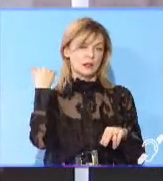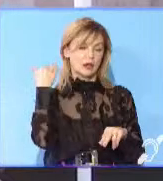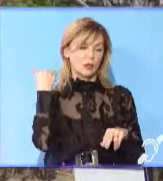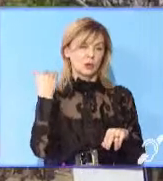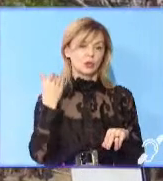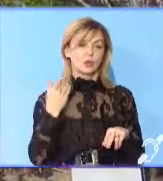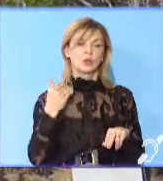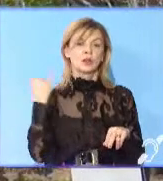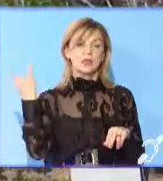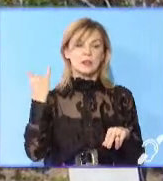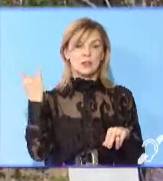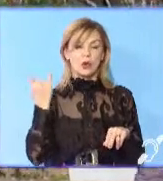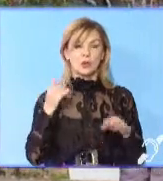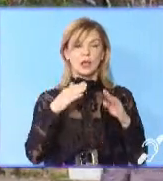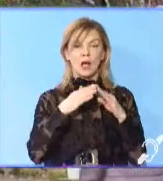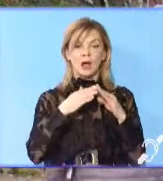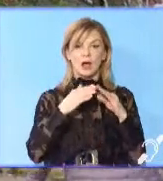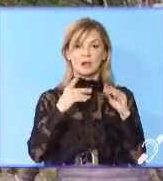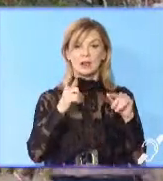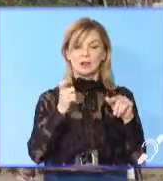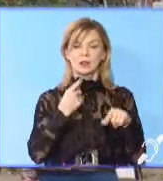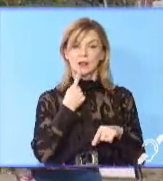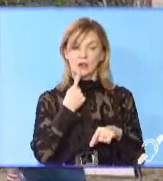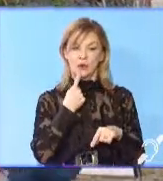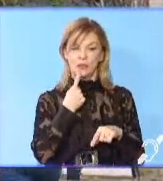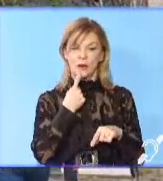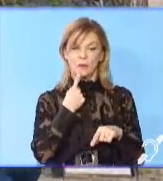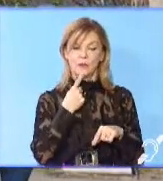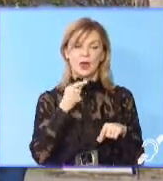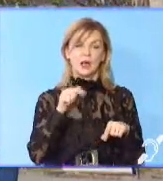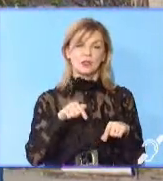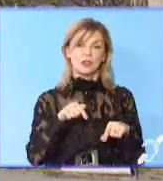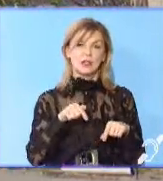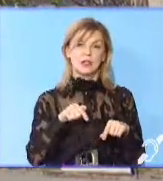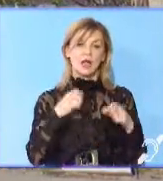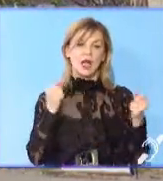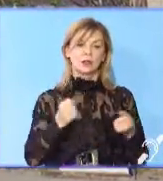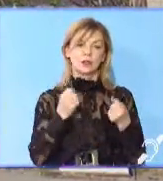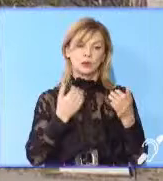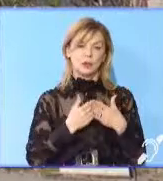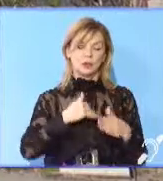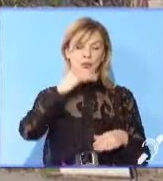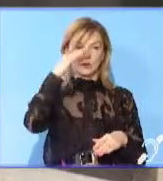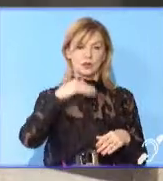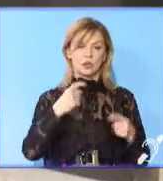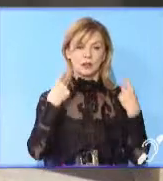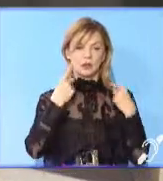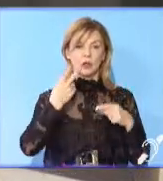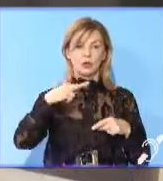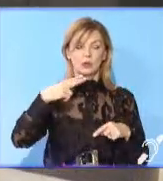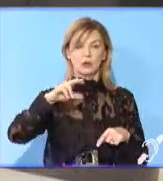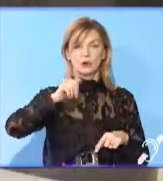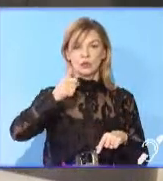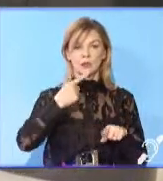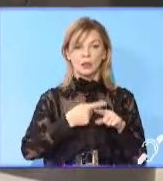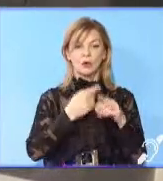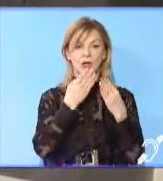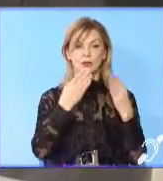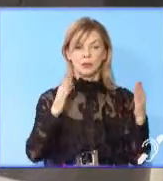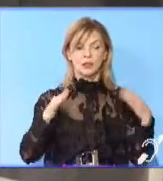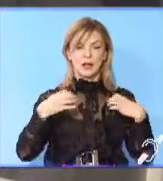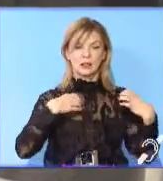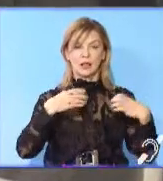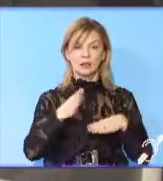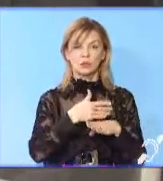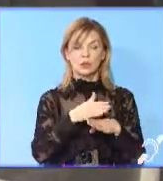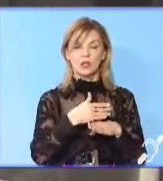cunoască casele Craiovei. Manifestările dedicate zilei Olteniei continuă și mâine cu expoziții la Teatrul Național